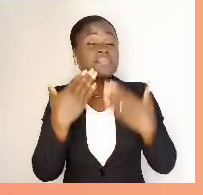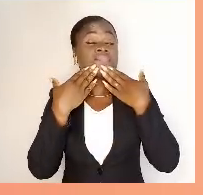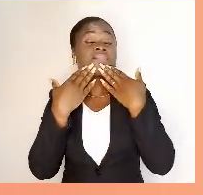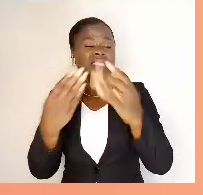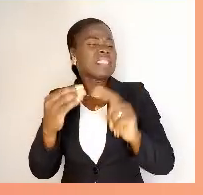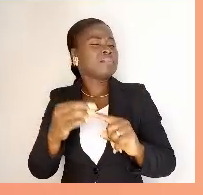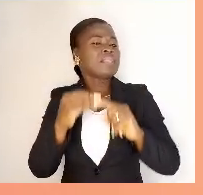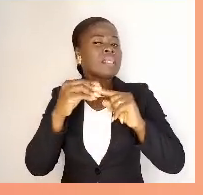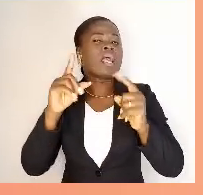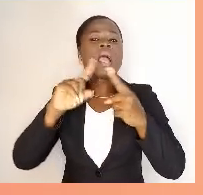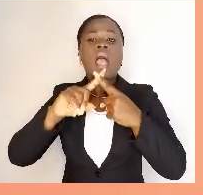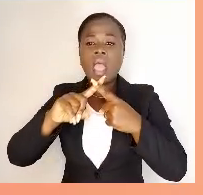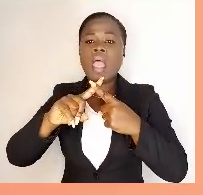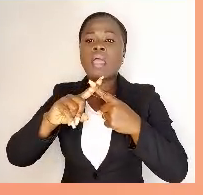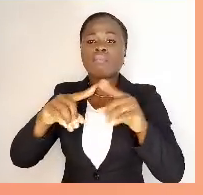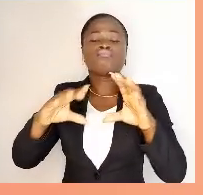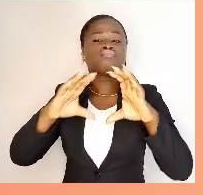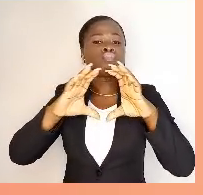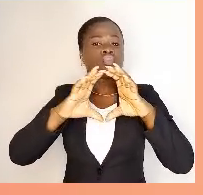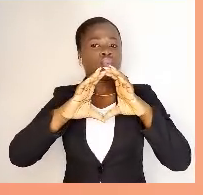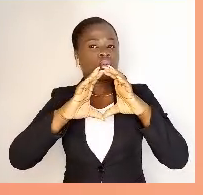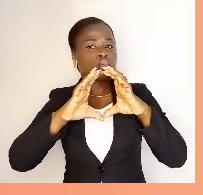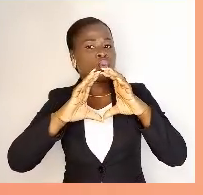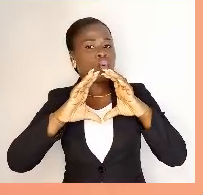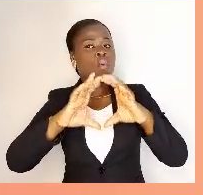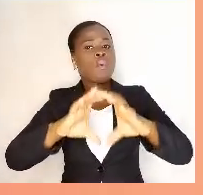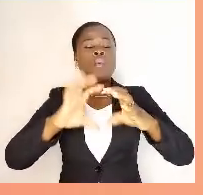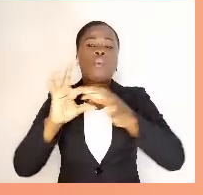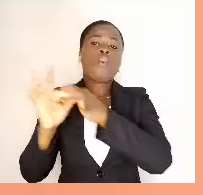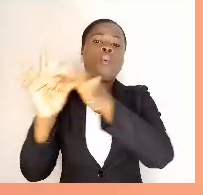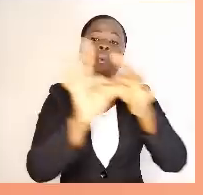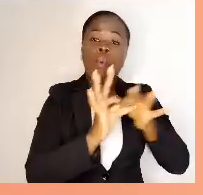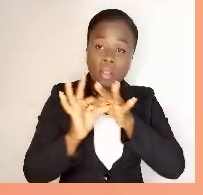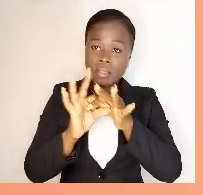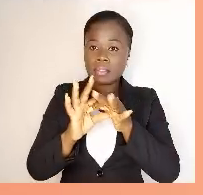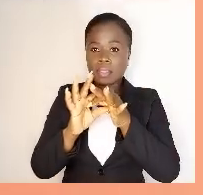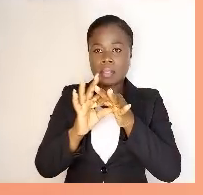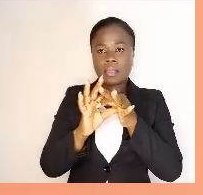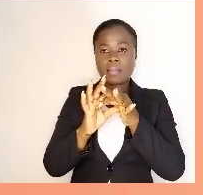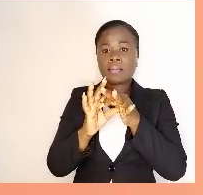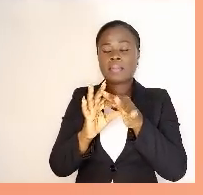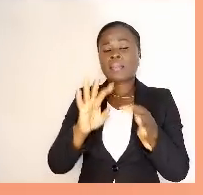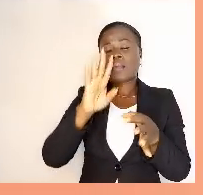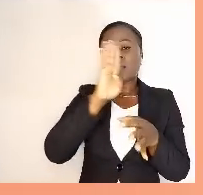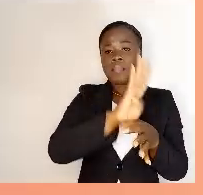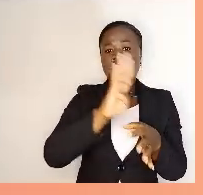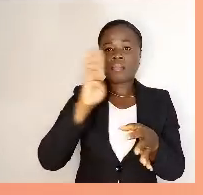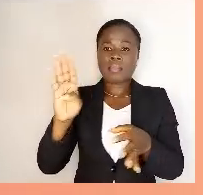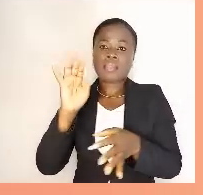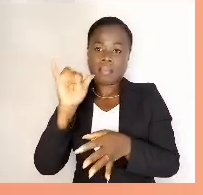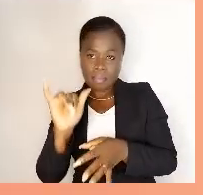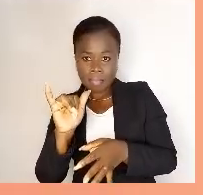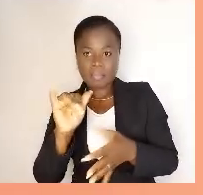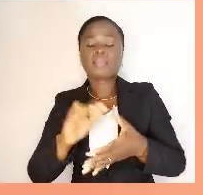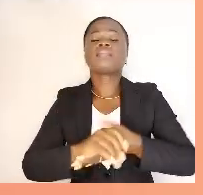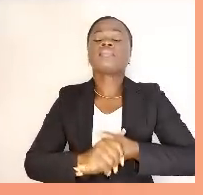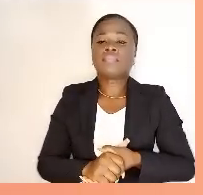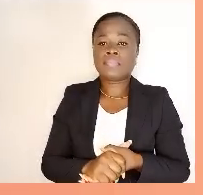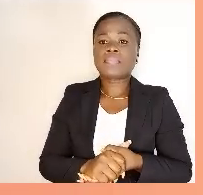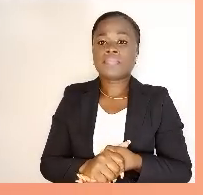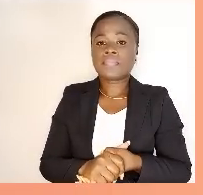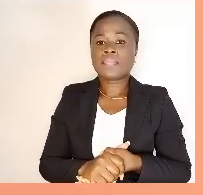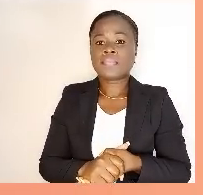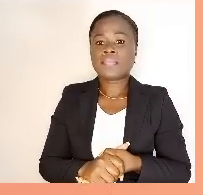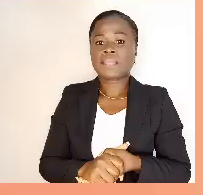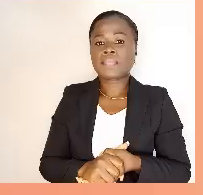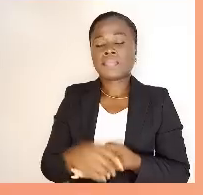spéciale et toute particulière à la coalition Benno Bokk Yakaar, à mon parti, l'Alliance